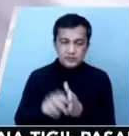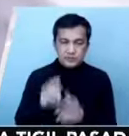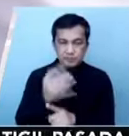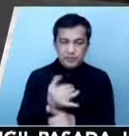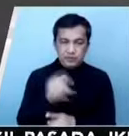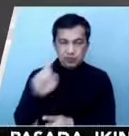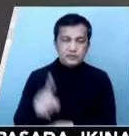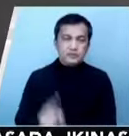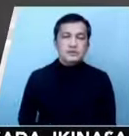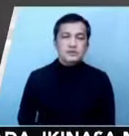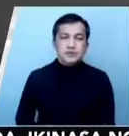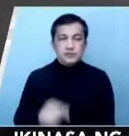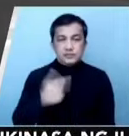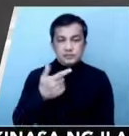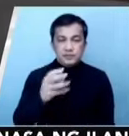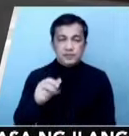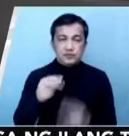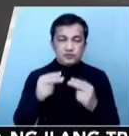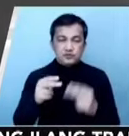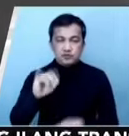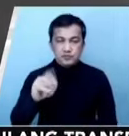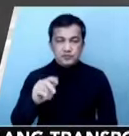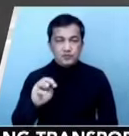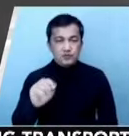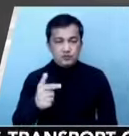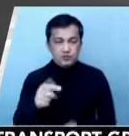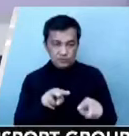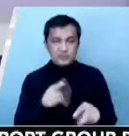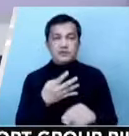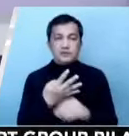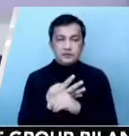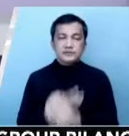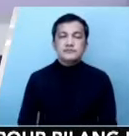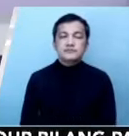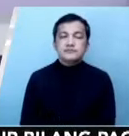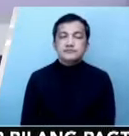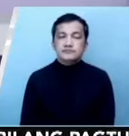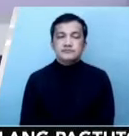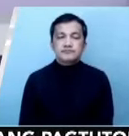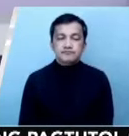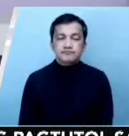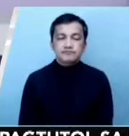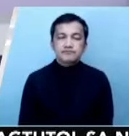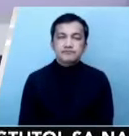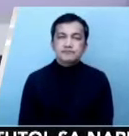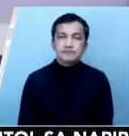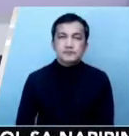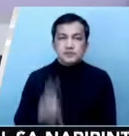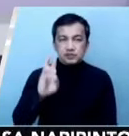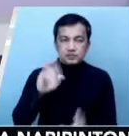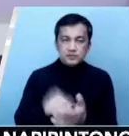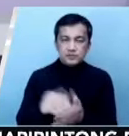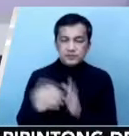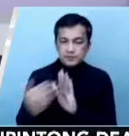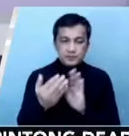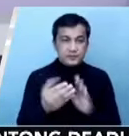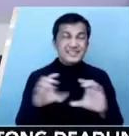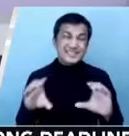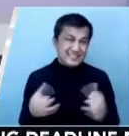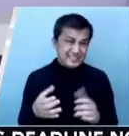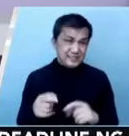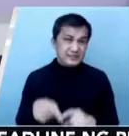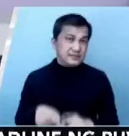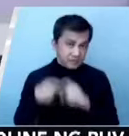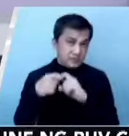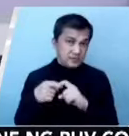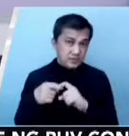News, Joseph Morong, Nakatutok 24 Horas. Halos 6,000 face-to-face classes na ang sinuspindi